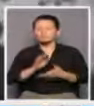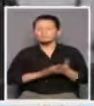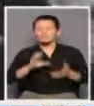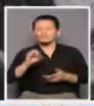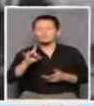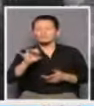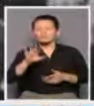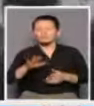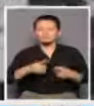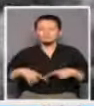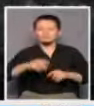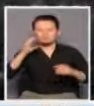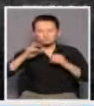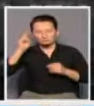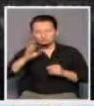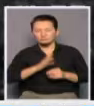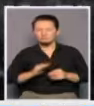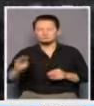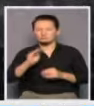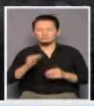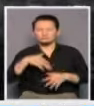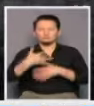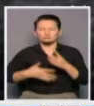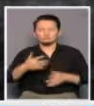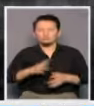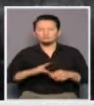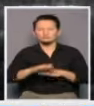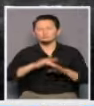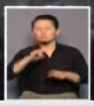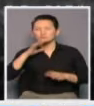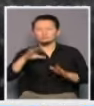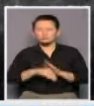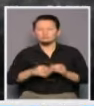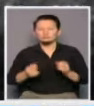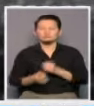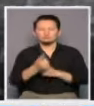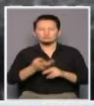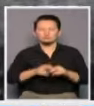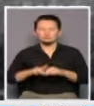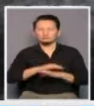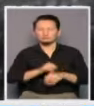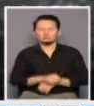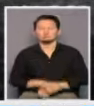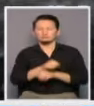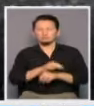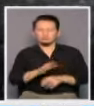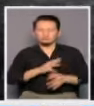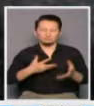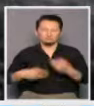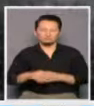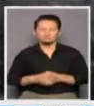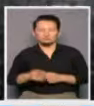Саратовском сельскохозяйственном институте. Февральское восстание в царской России всколыхнуло все народы, которые были под властью